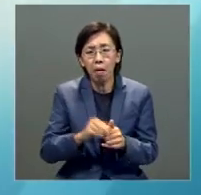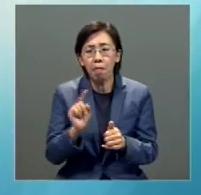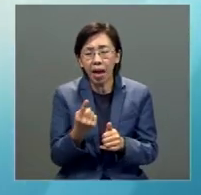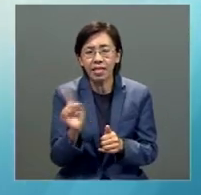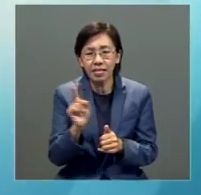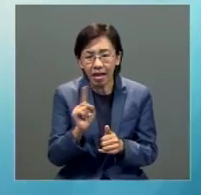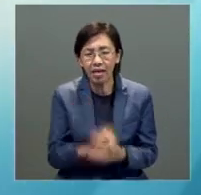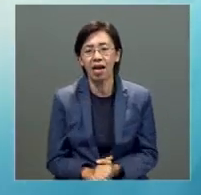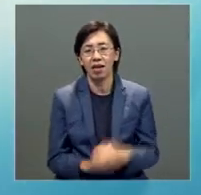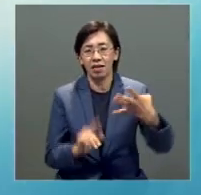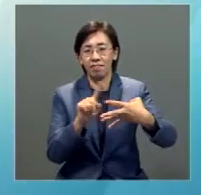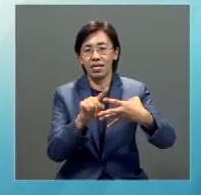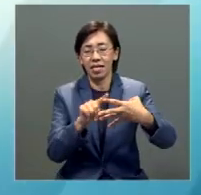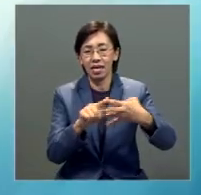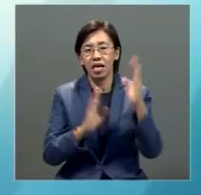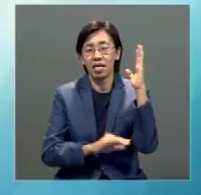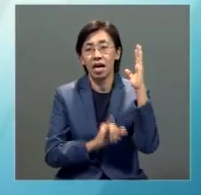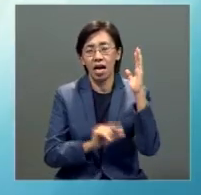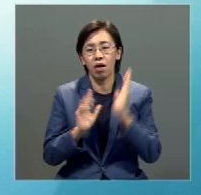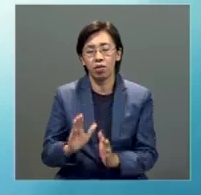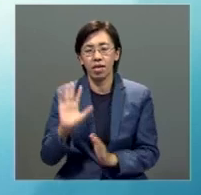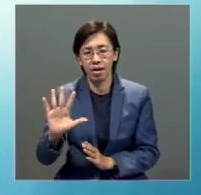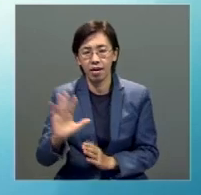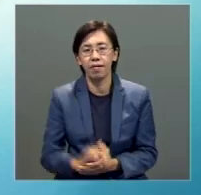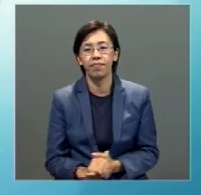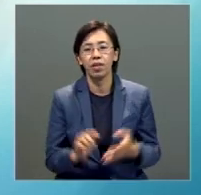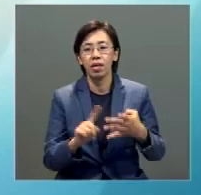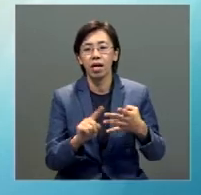ในวันแรกของค่ะที่เราได้รายงานกันมาตรงนี้นะครับครับในจังหวัดอะที่มีการกระจายของรายใหม่นี้ยะลาแน่นอนเข้าไปกินที่บอกว่าเป็นx10เคส findingก็เลยมี 5